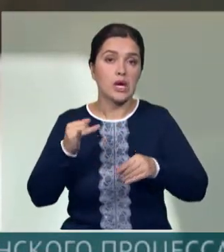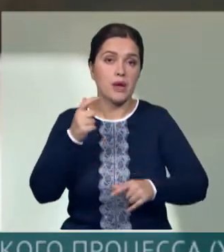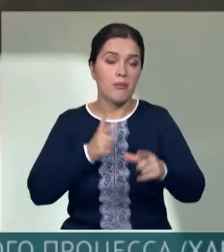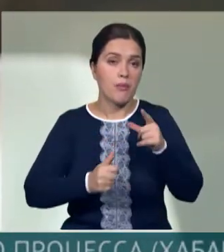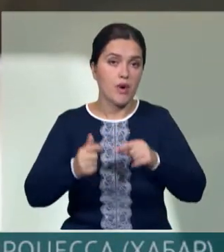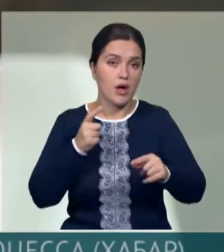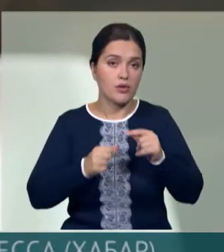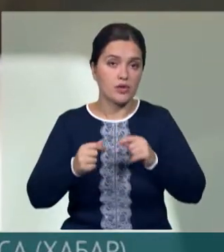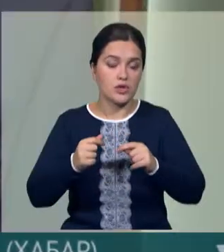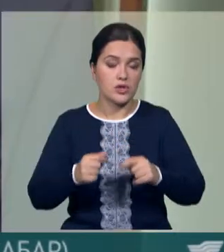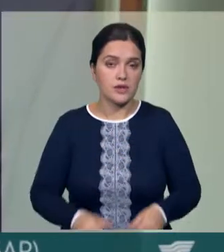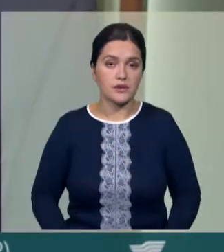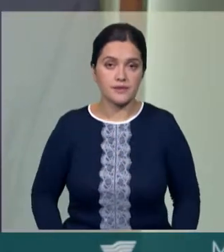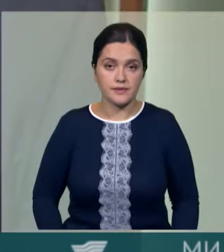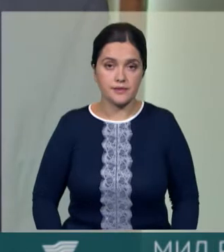молочники.